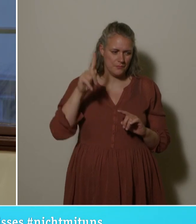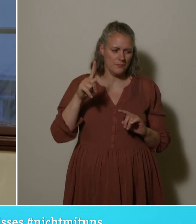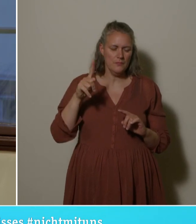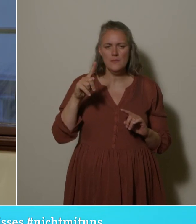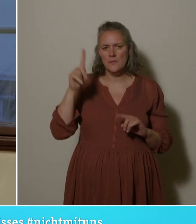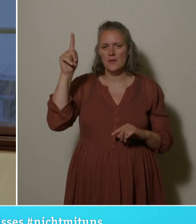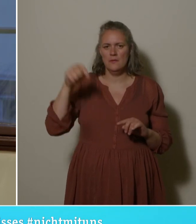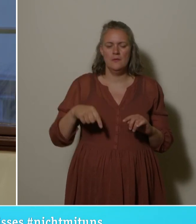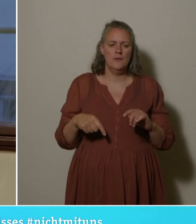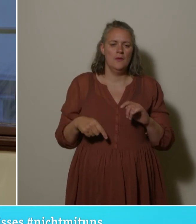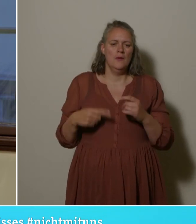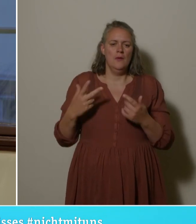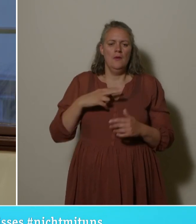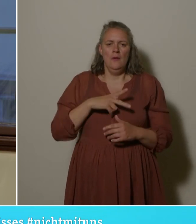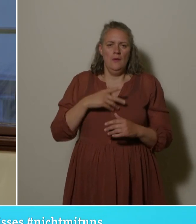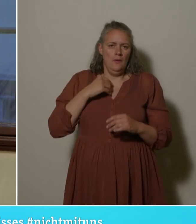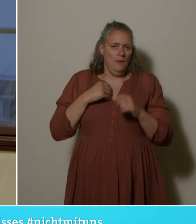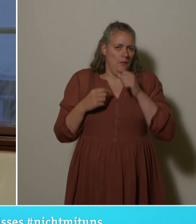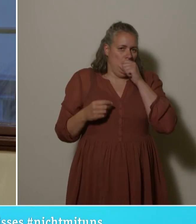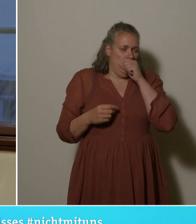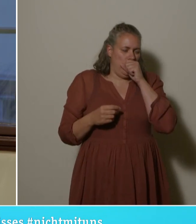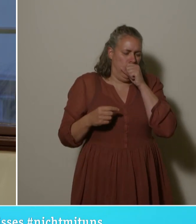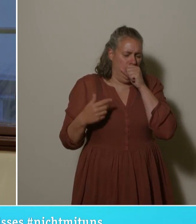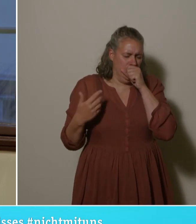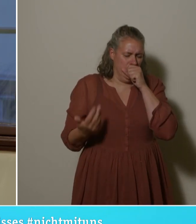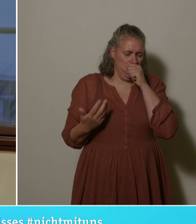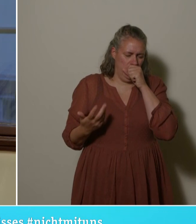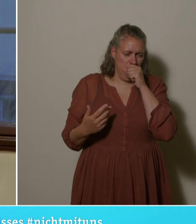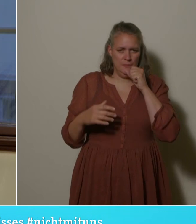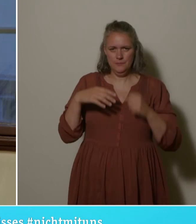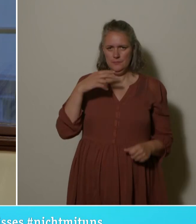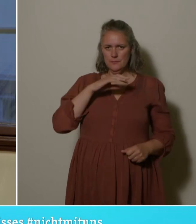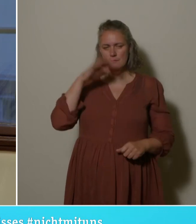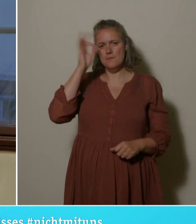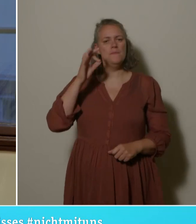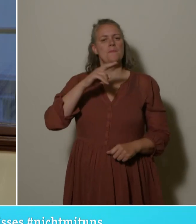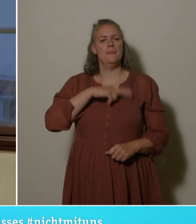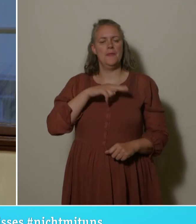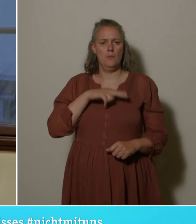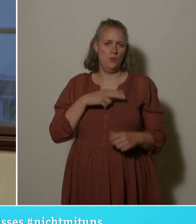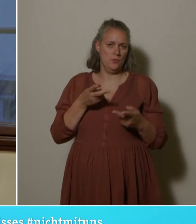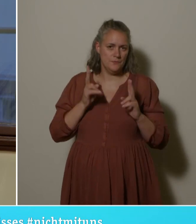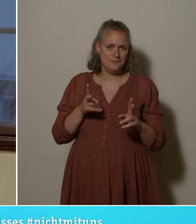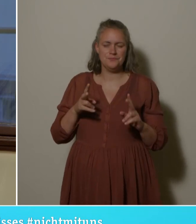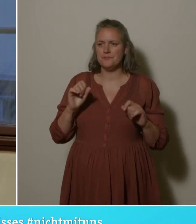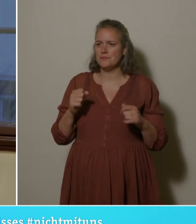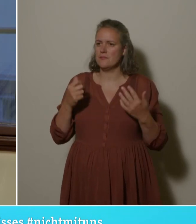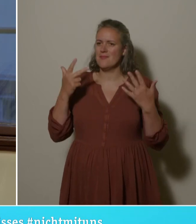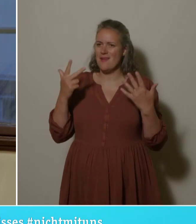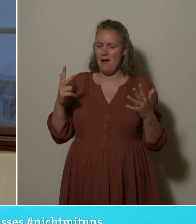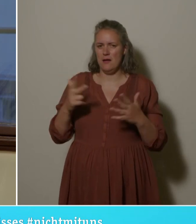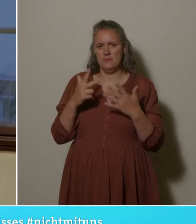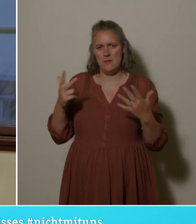sozial bedürftig ist und damit jener Bonus berechtigt, ist es bereits nach 8 Fahrten im Monat 8-mal